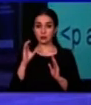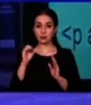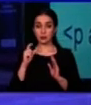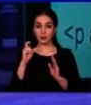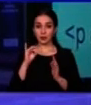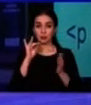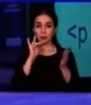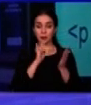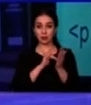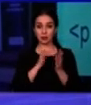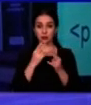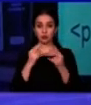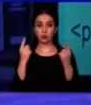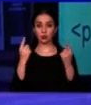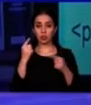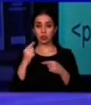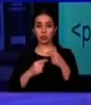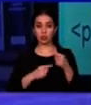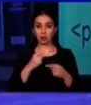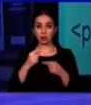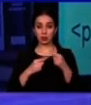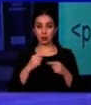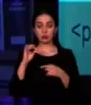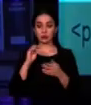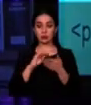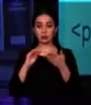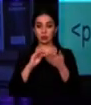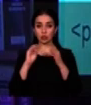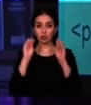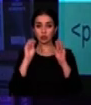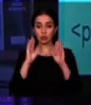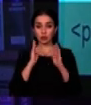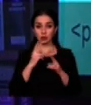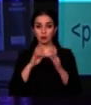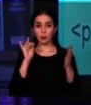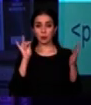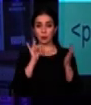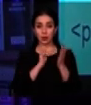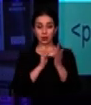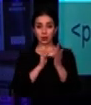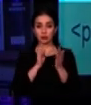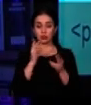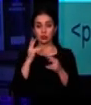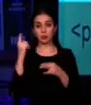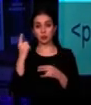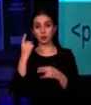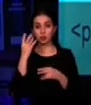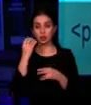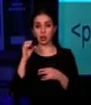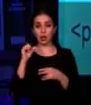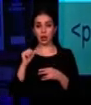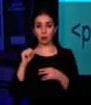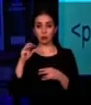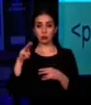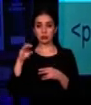Sahifamizning markazida buyuk ajdodlarimiz matnini joylashtiramiz. Sahifamizning markazida esa birinchi rasm, ya'ni Amir